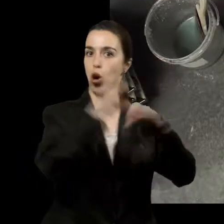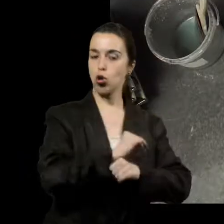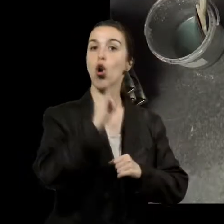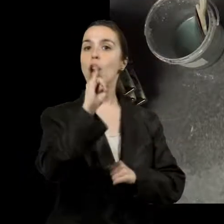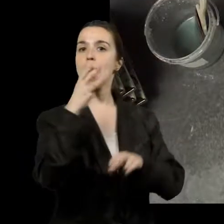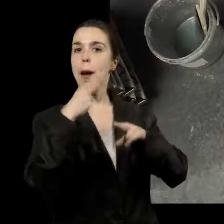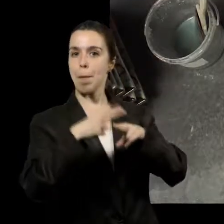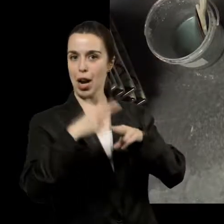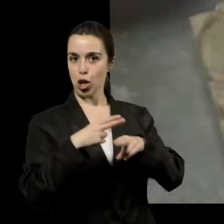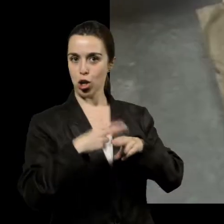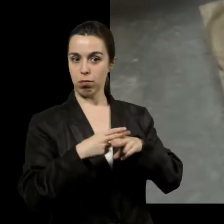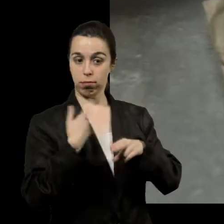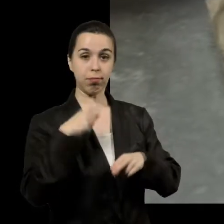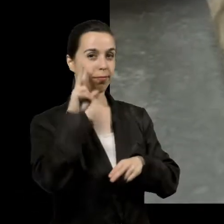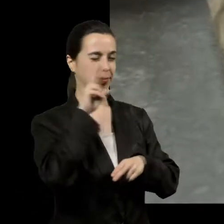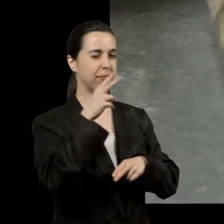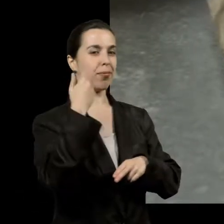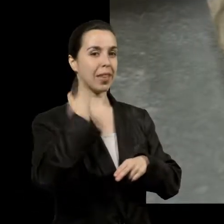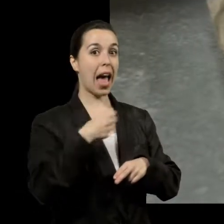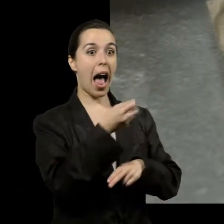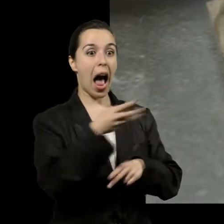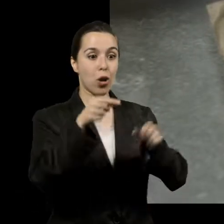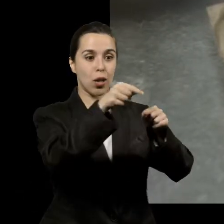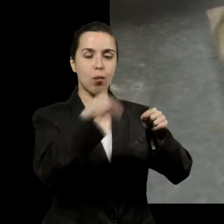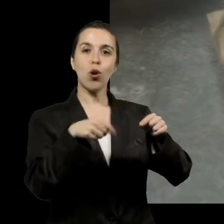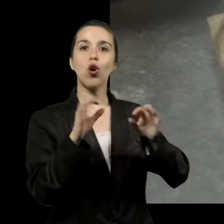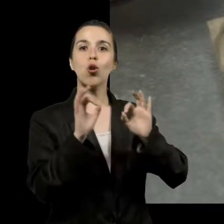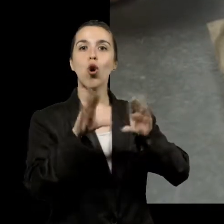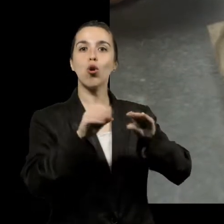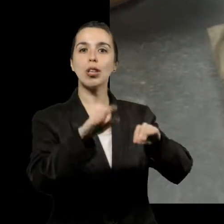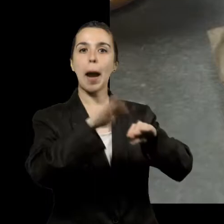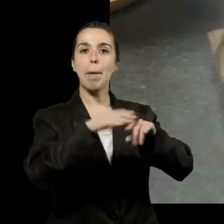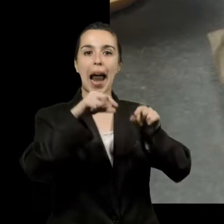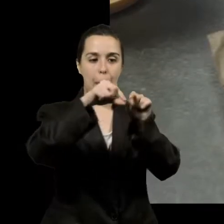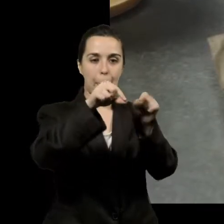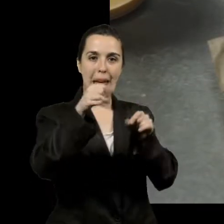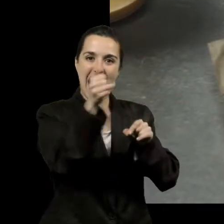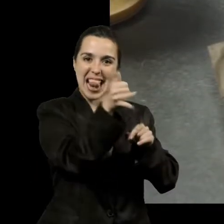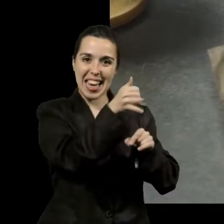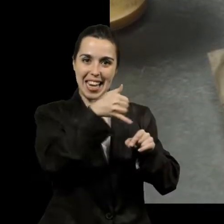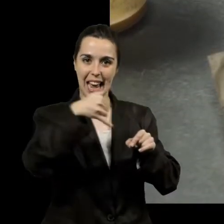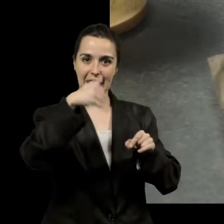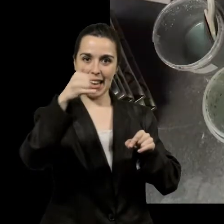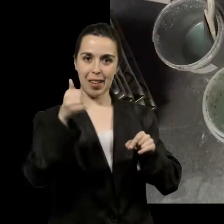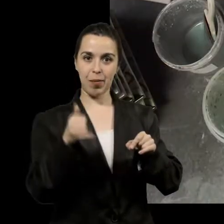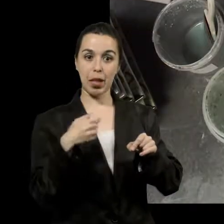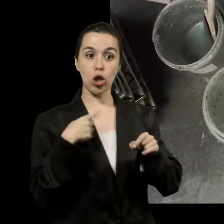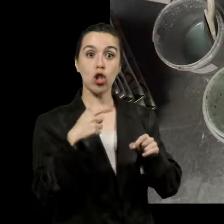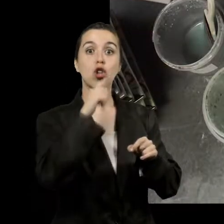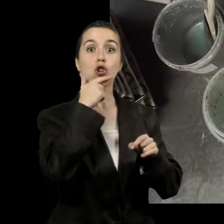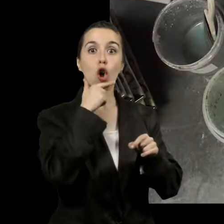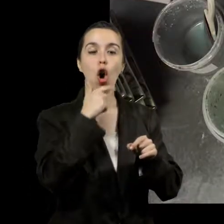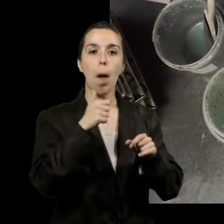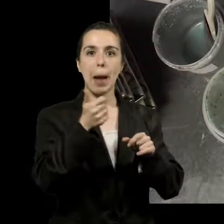Ara ja el verd fosc i el marró. Com podem veure, fins i tot hi ha trepes que serveixen per perfilar els dibuixos. La suma